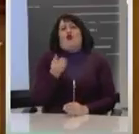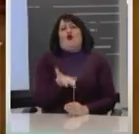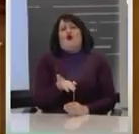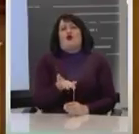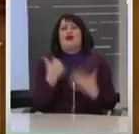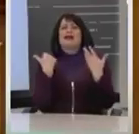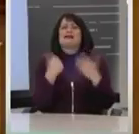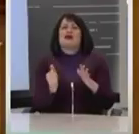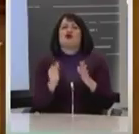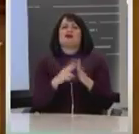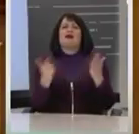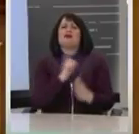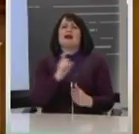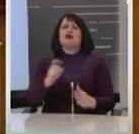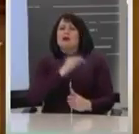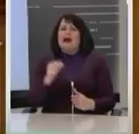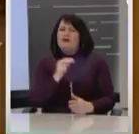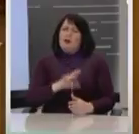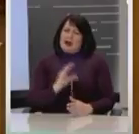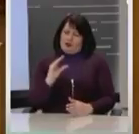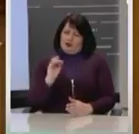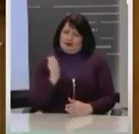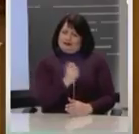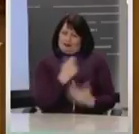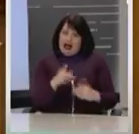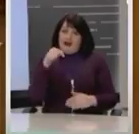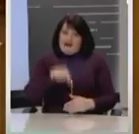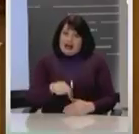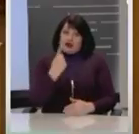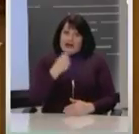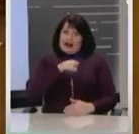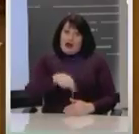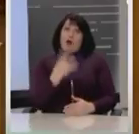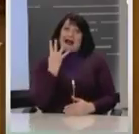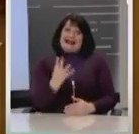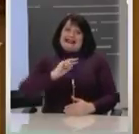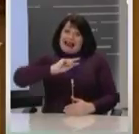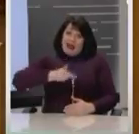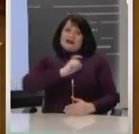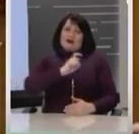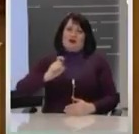γύρω στα 617 εκατομμύρια ευρώ, φέτος 1,4 δισεκατομμύρια,